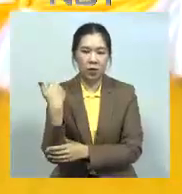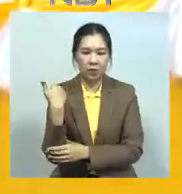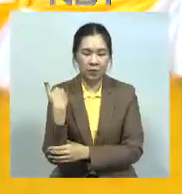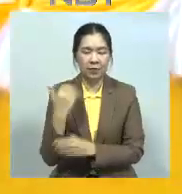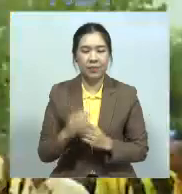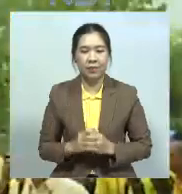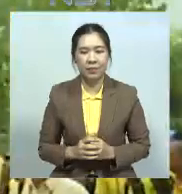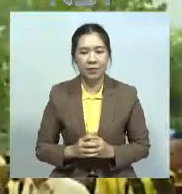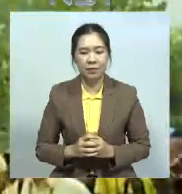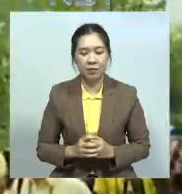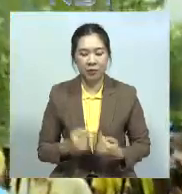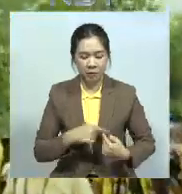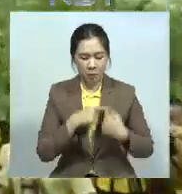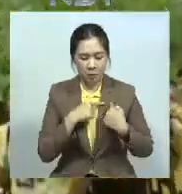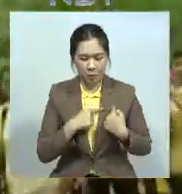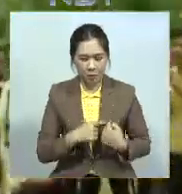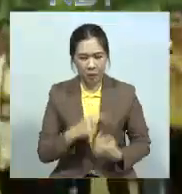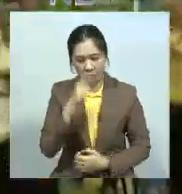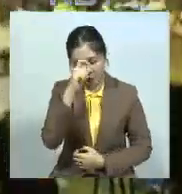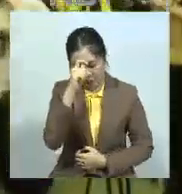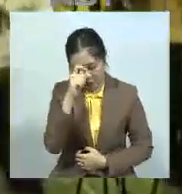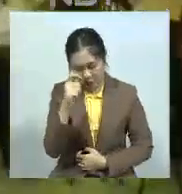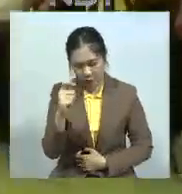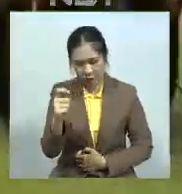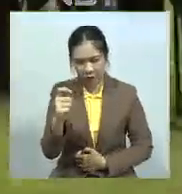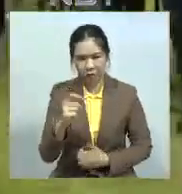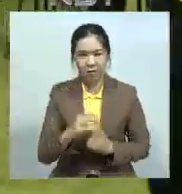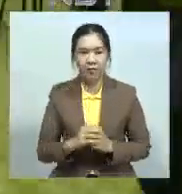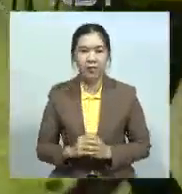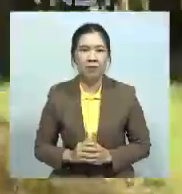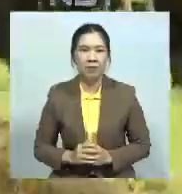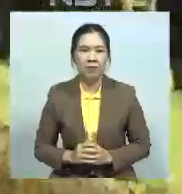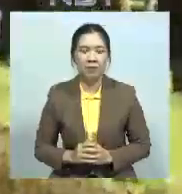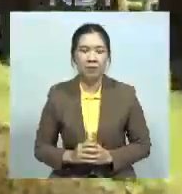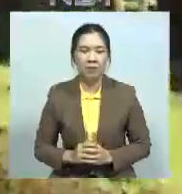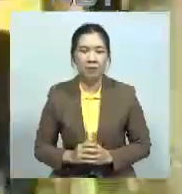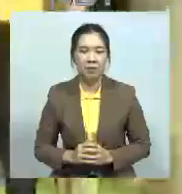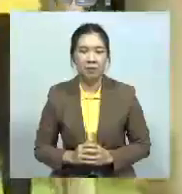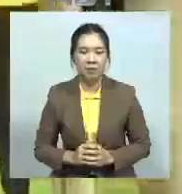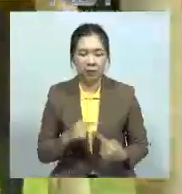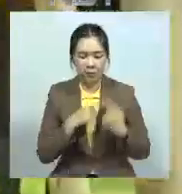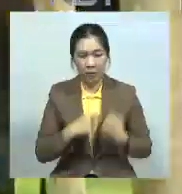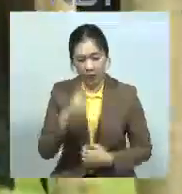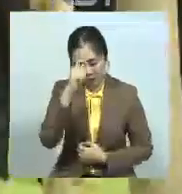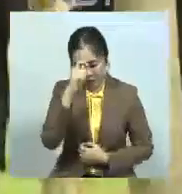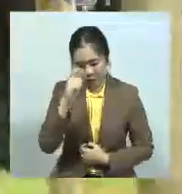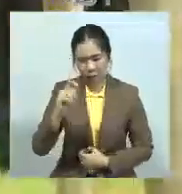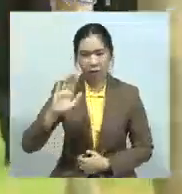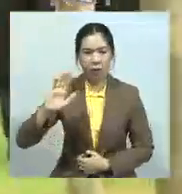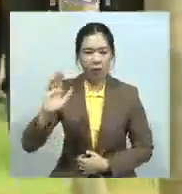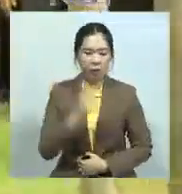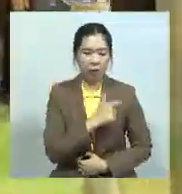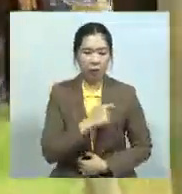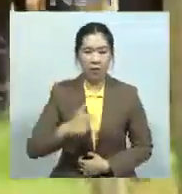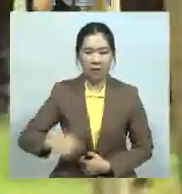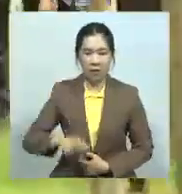ให้แผ่นดินเพื่อแสดงความจงรักภักดีและสดุดีพระเกียรติและสดุดีพระกิตติคุณพระบาทสมเด็จพระเจ้าอยู่หัวโ